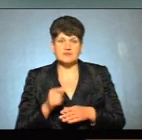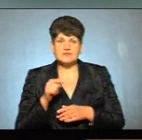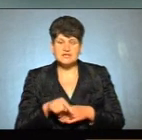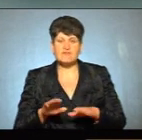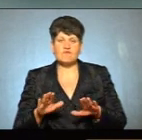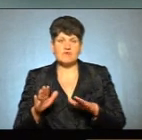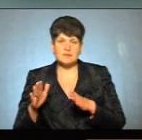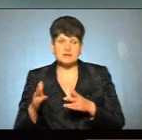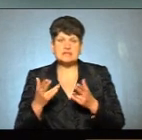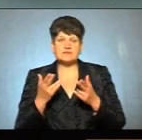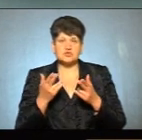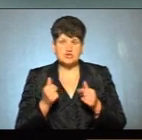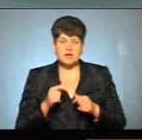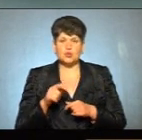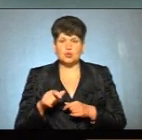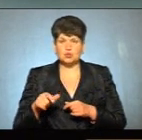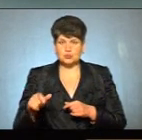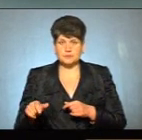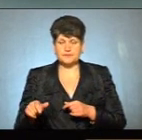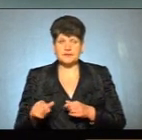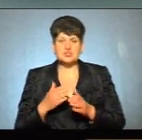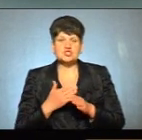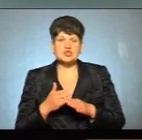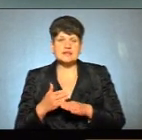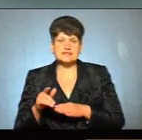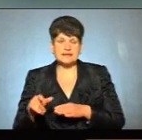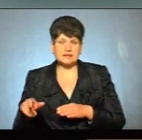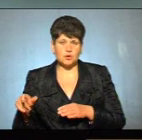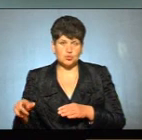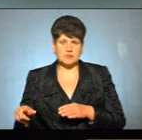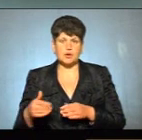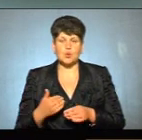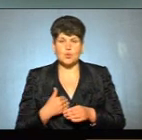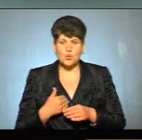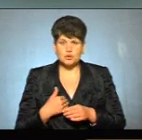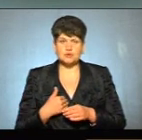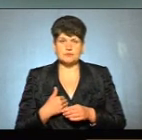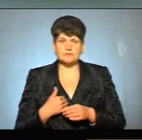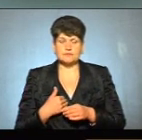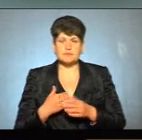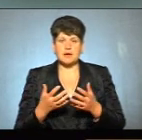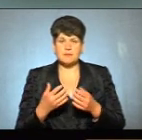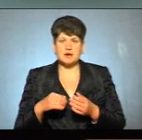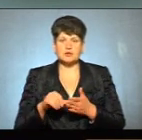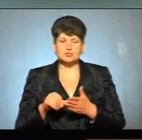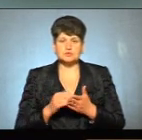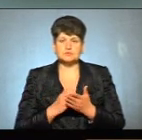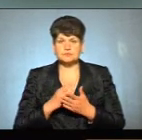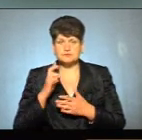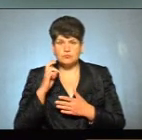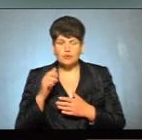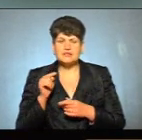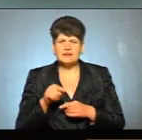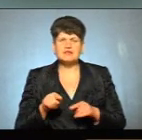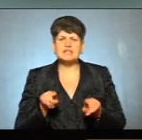випадках, звичайно, що люди, частина людей хочуть все-таки брати участь в богослужінні, але навіть в